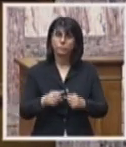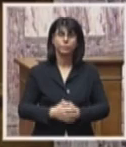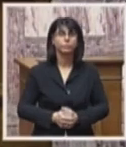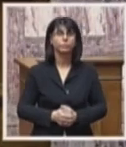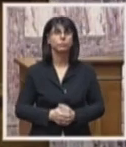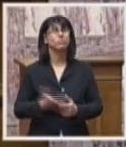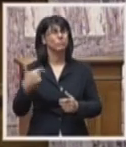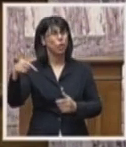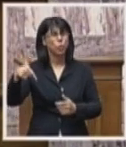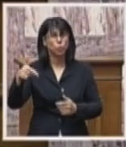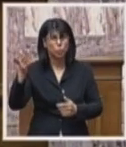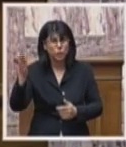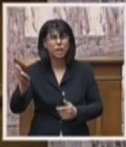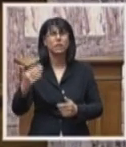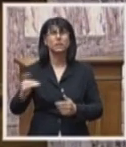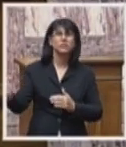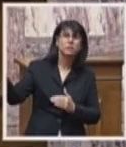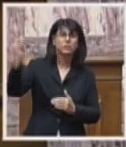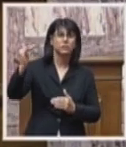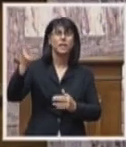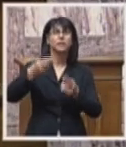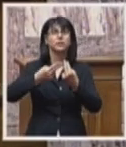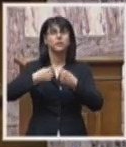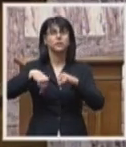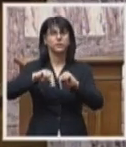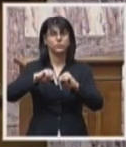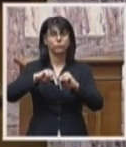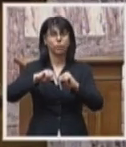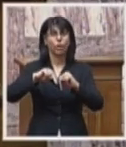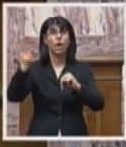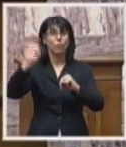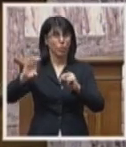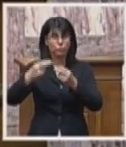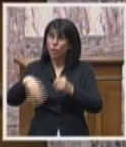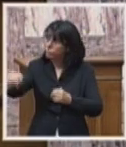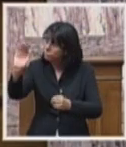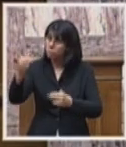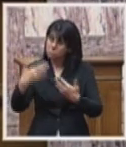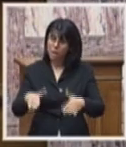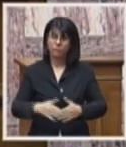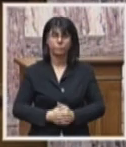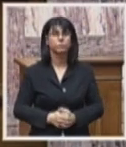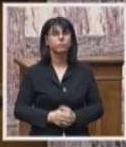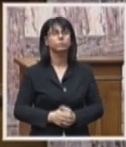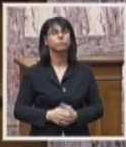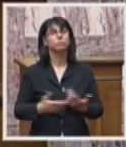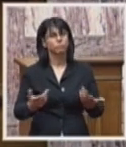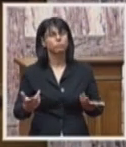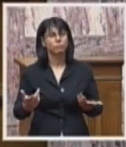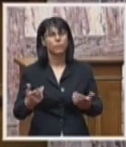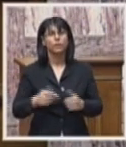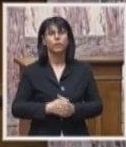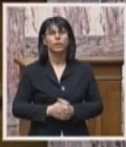Γιούνκερ και το έχω θέσει και στο υψηλότατο επίπεδο του Ευρωπαϊκού Συμβουλίου. Και είμαι θετικός. Βεβαίως, πρακτικά